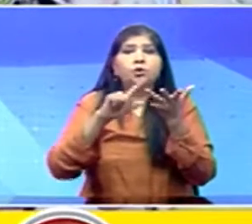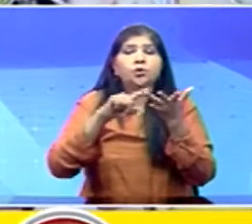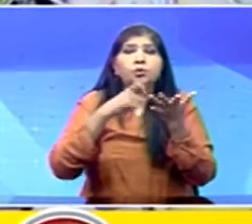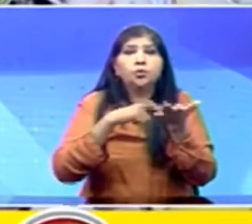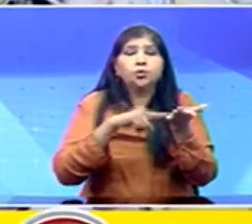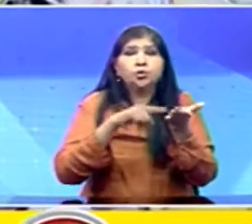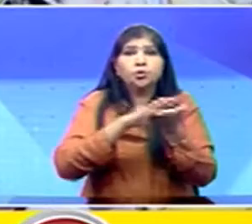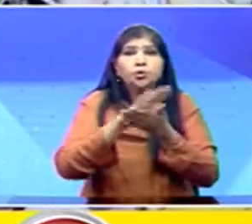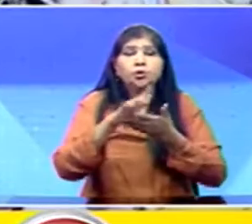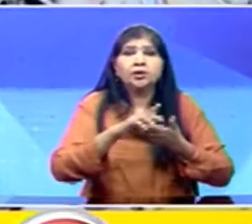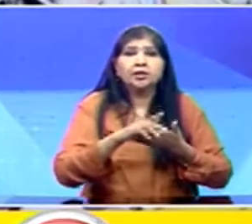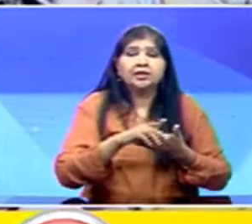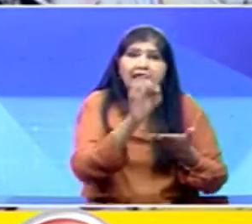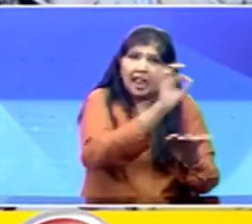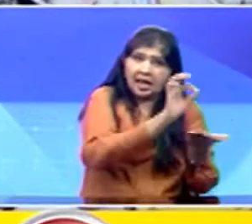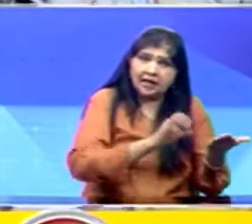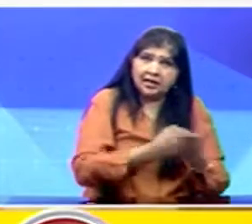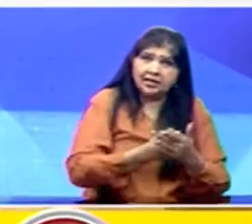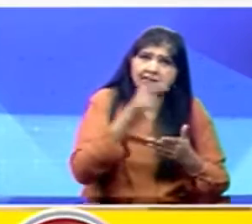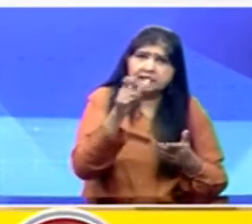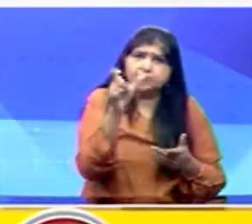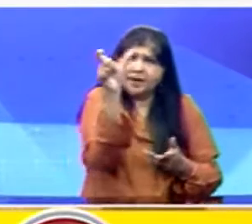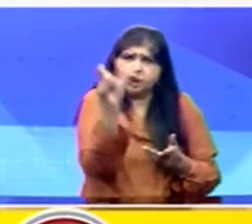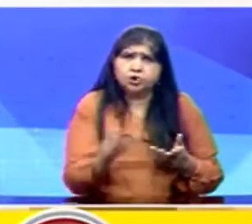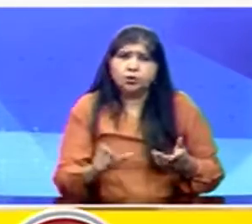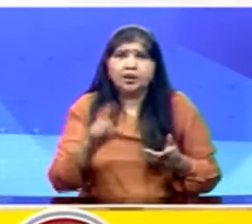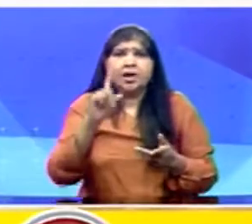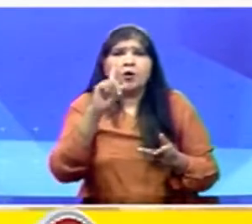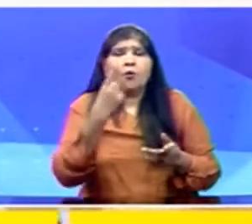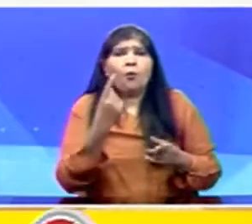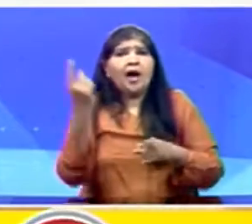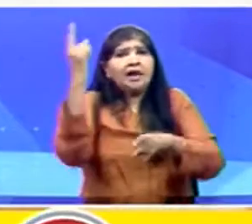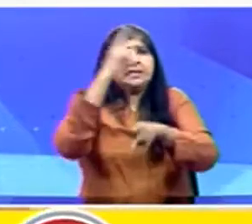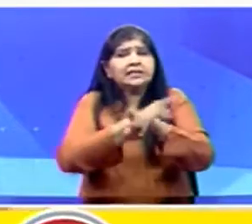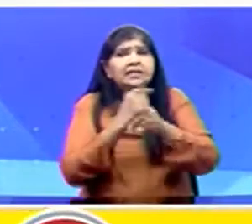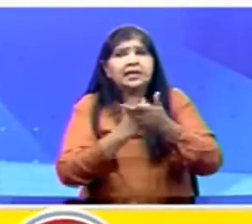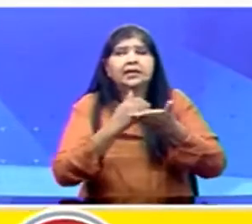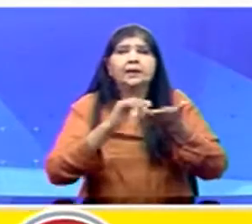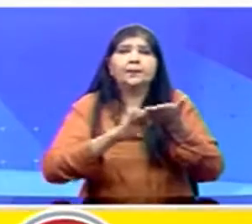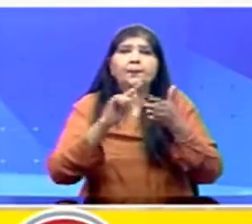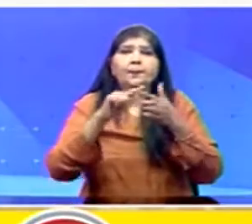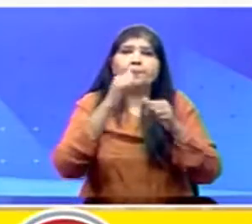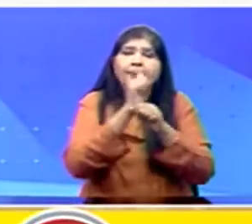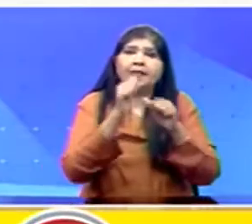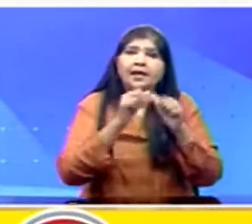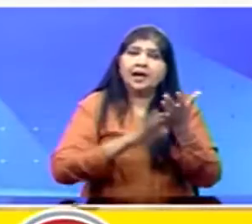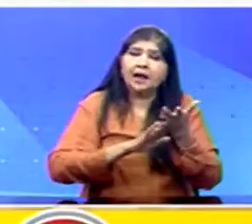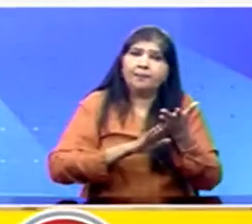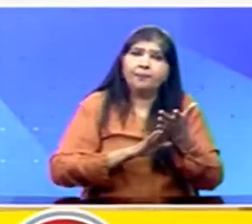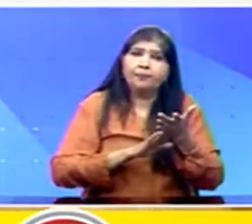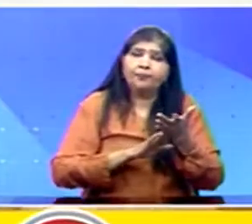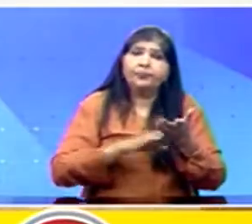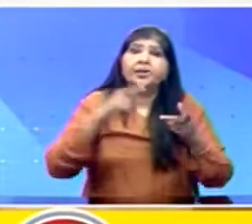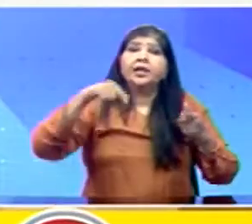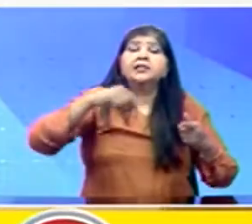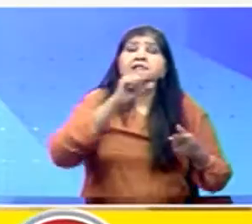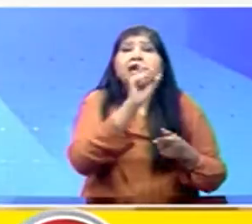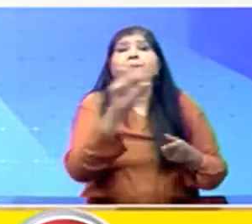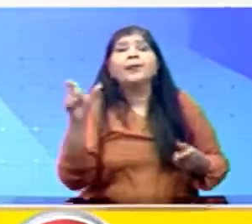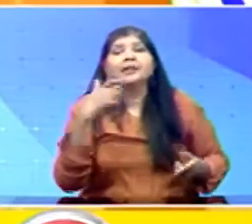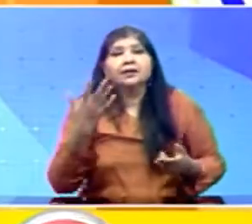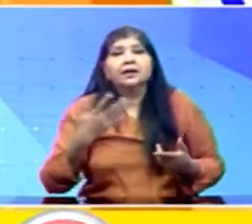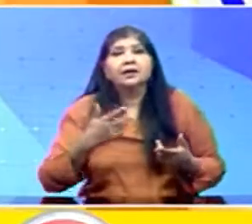आशारष्य प्रथम दिवसे मेगम अस्लिष्ट सानुम यानि